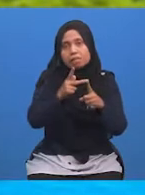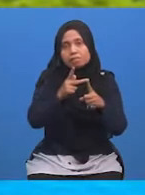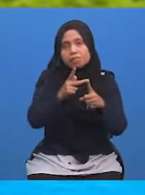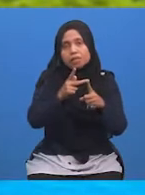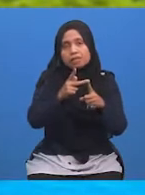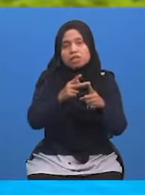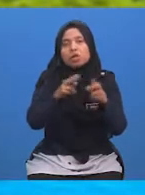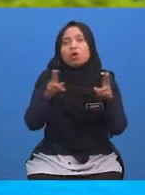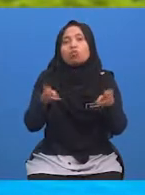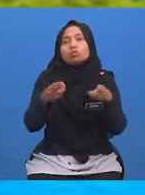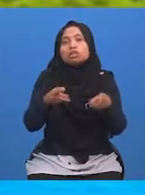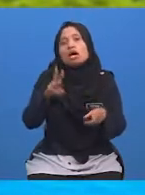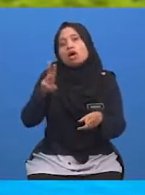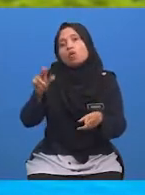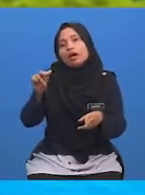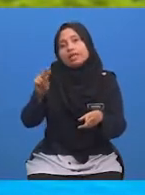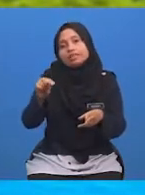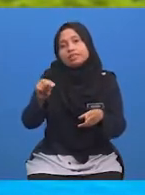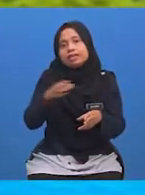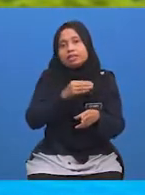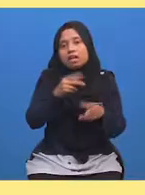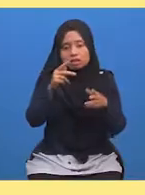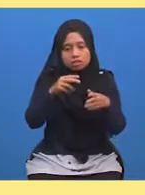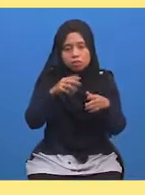usahawan dan pihak berkepentingan.